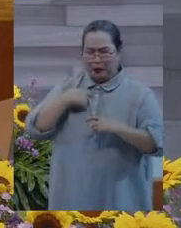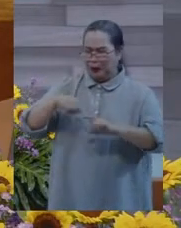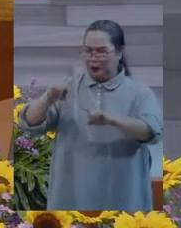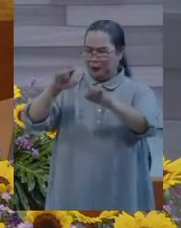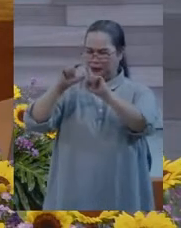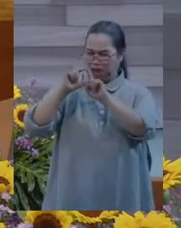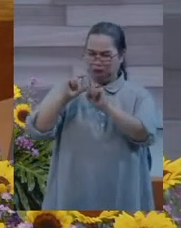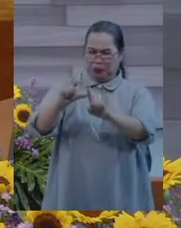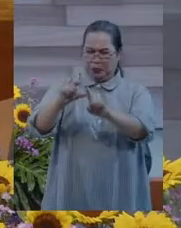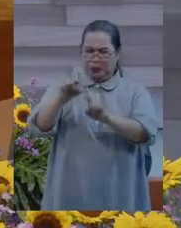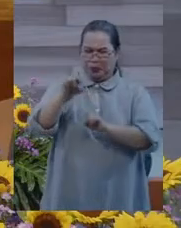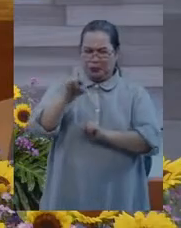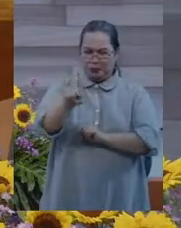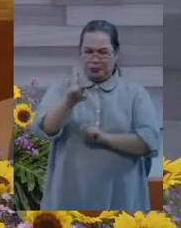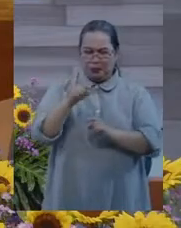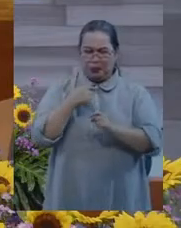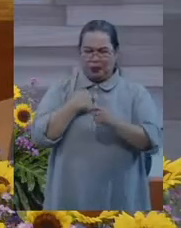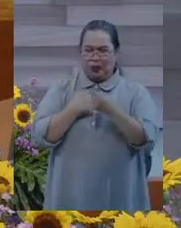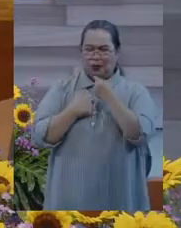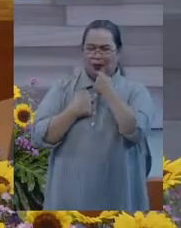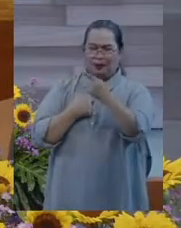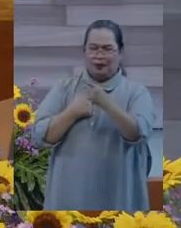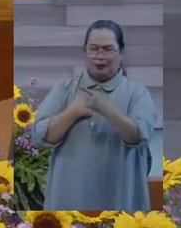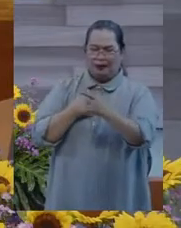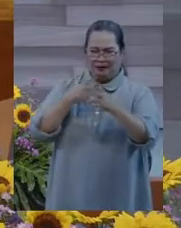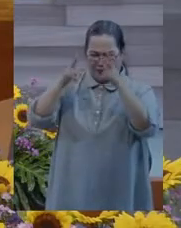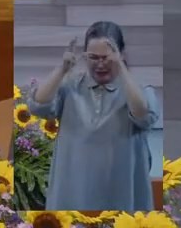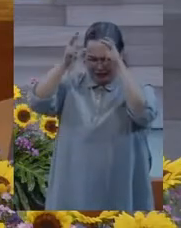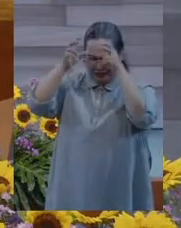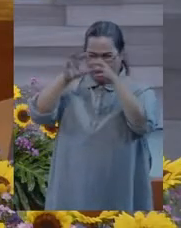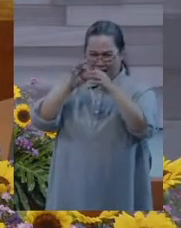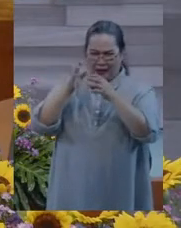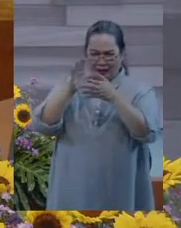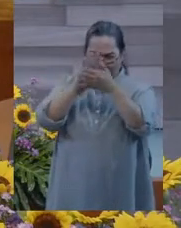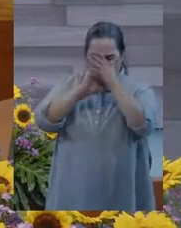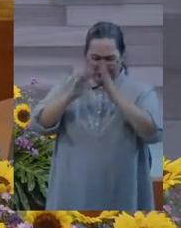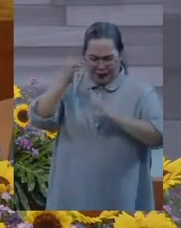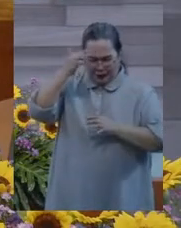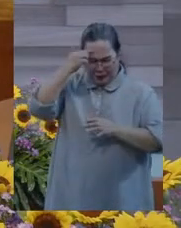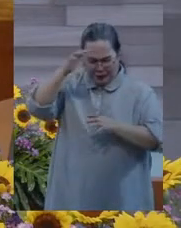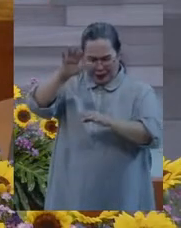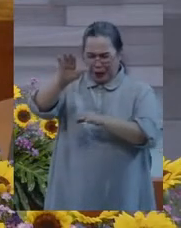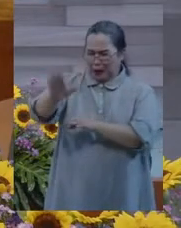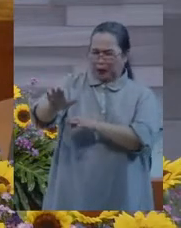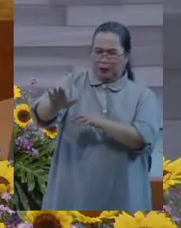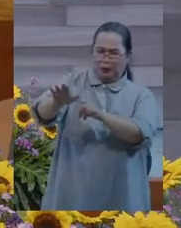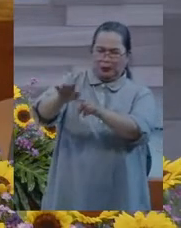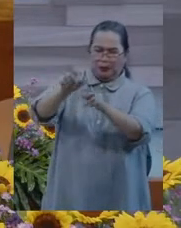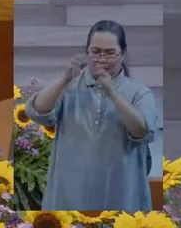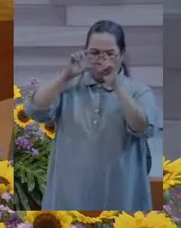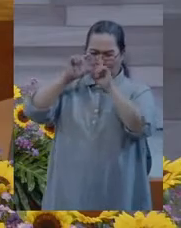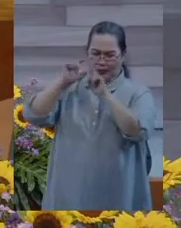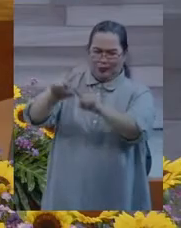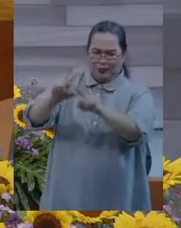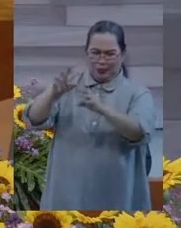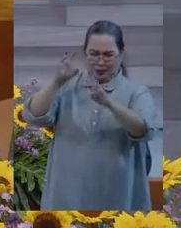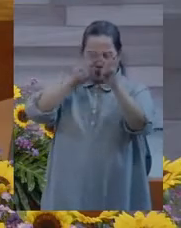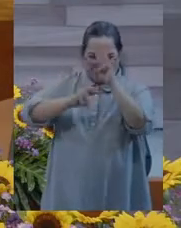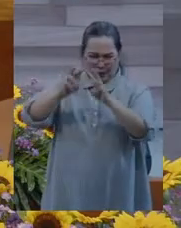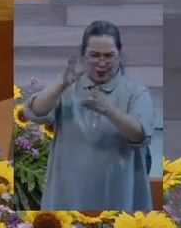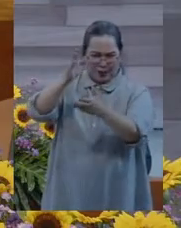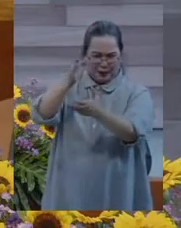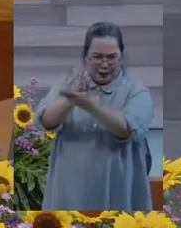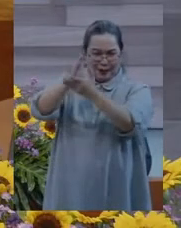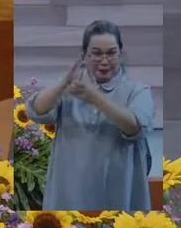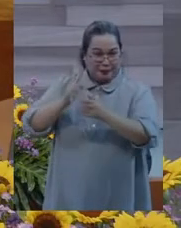rebuke you, the demon of lack of peace of mind. I rebuke you, the demon of worry.